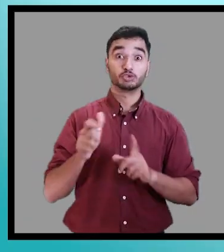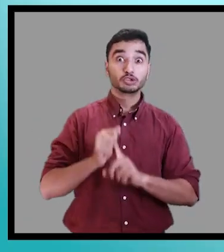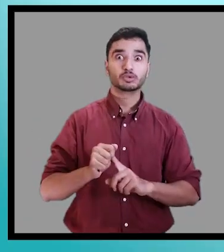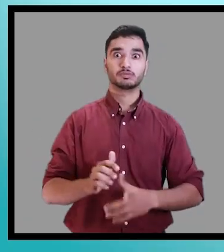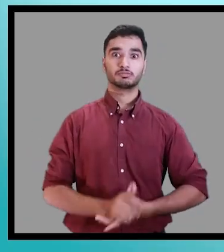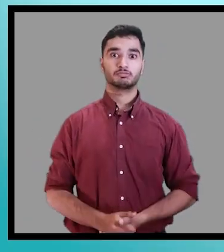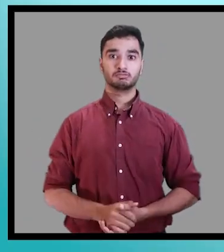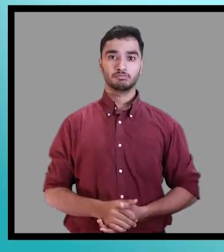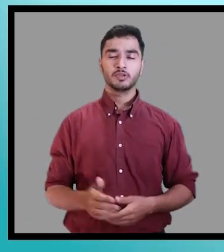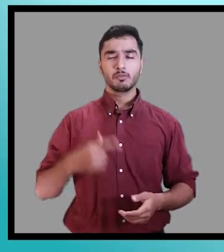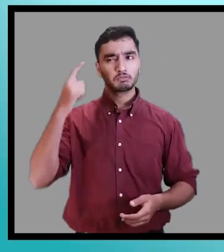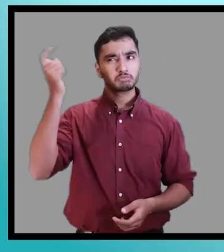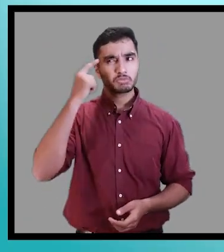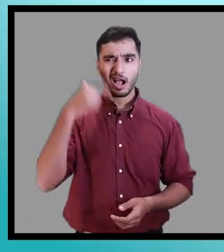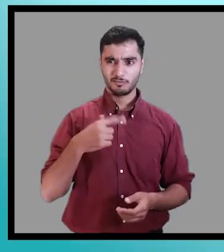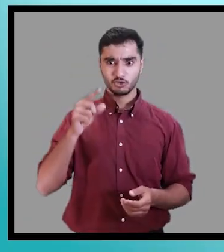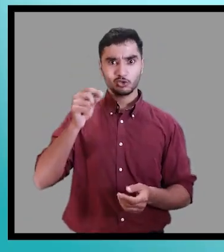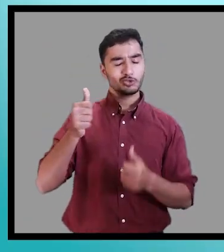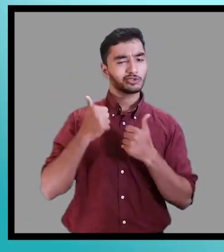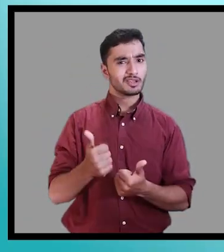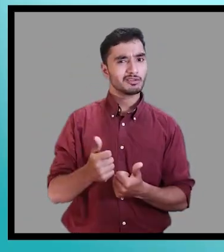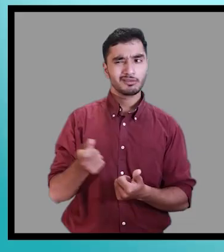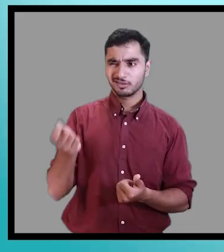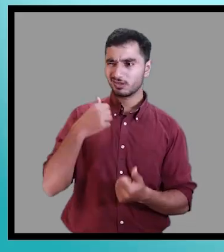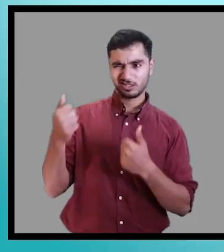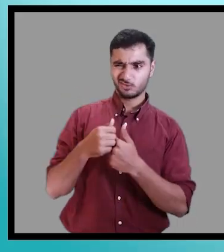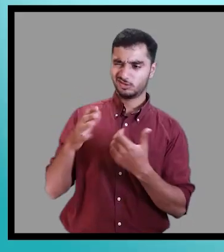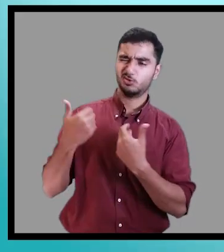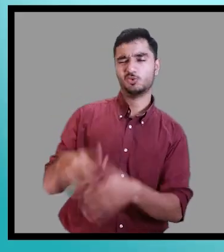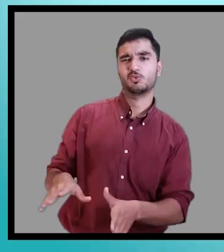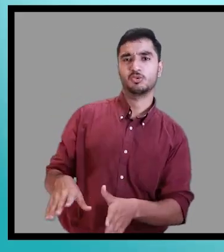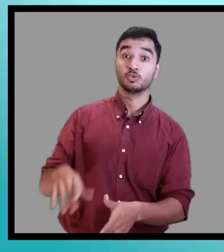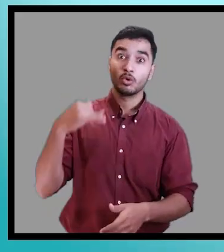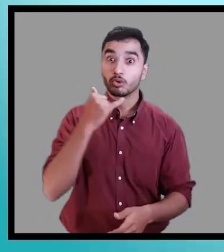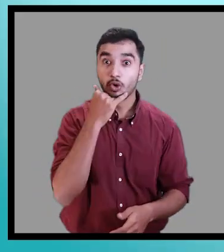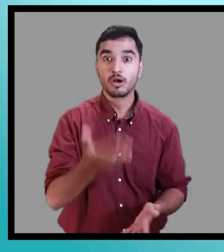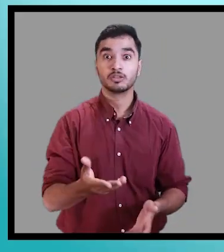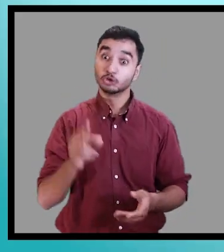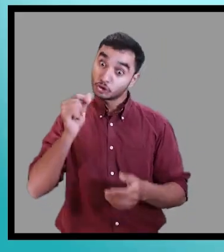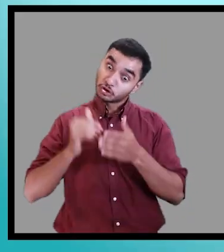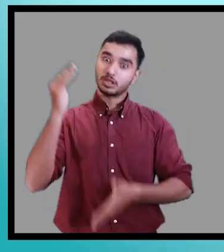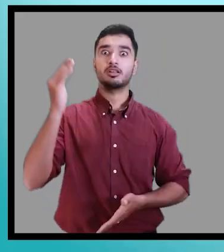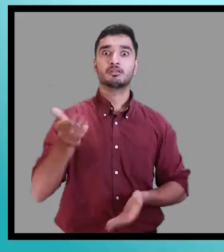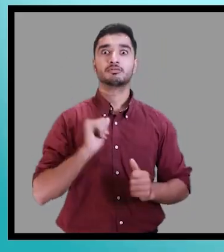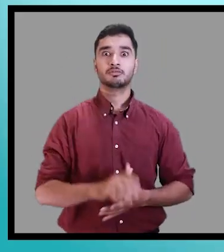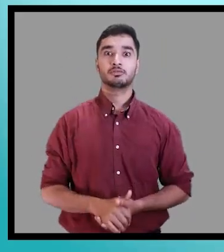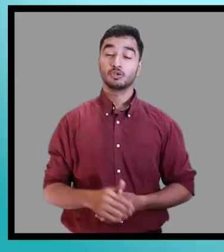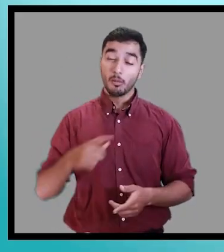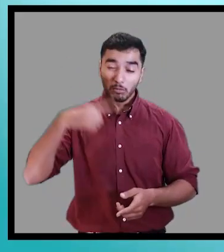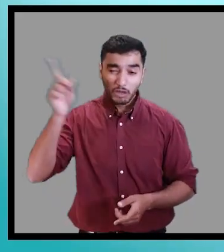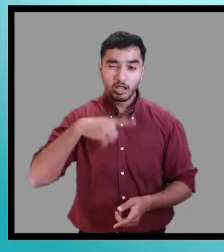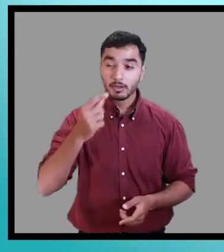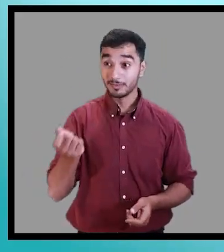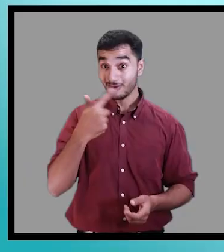खाना ज़रूरी होता है। अगर आप ये सोचेंगे कि आज तो मेरी शुगर ठीक है और मुझे दवा नहीं खानी चाहिए, तो उस दिन शुगर बढ़ जाएगी। वो शुगर लेवल्स नॉर्मल